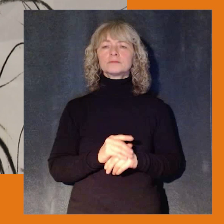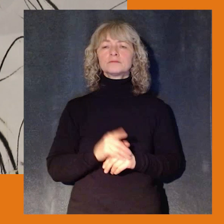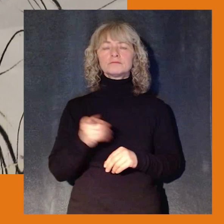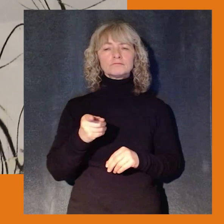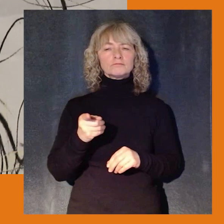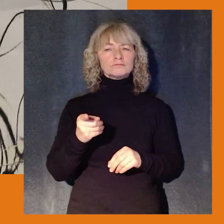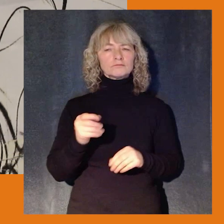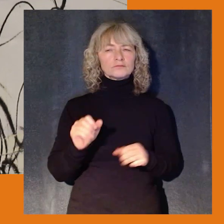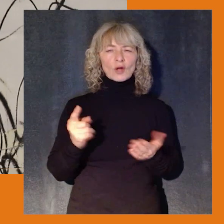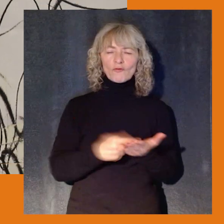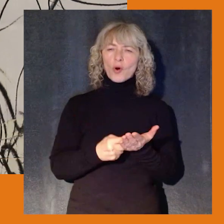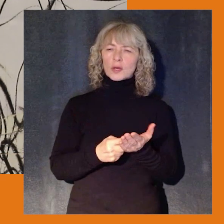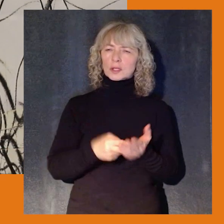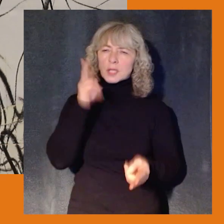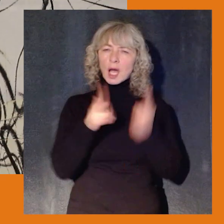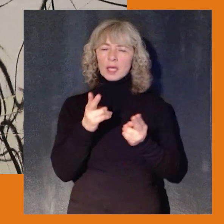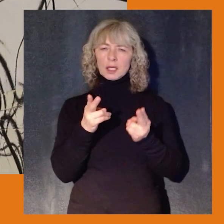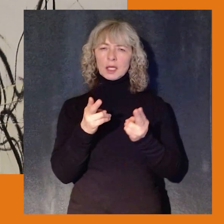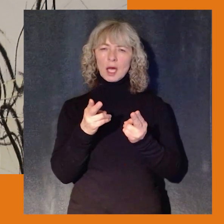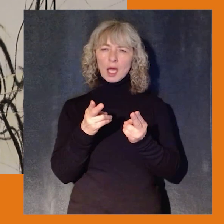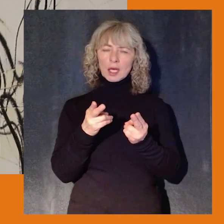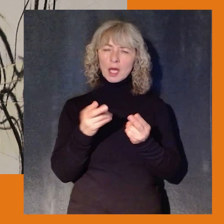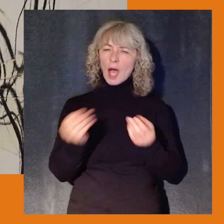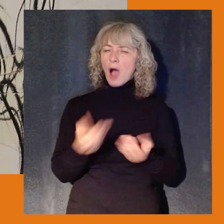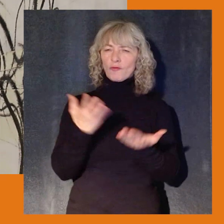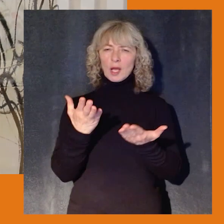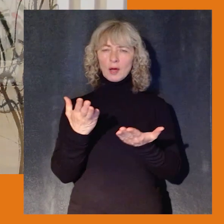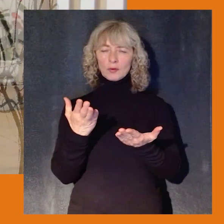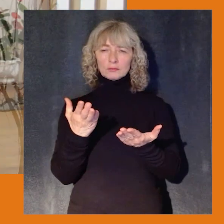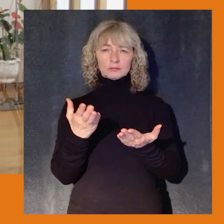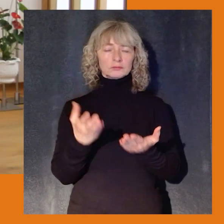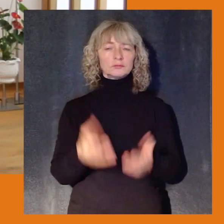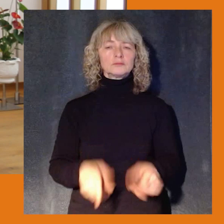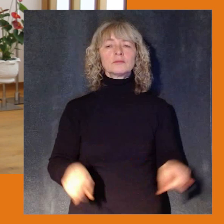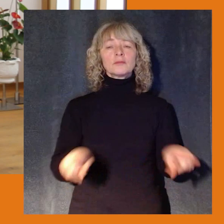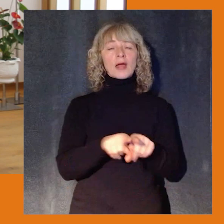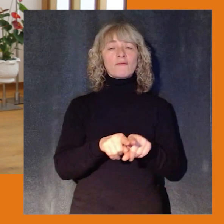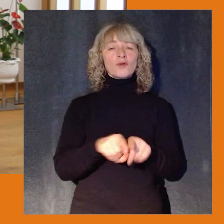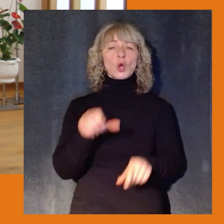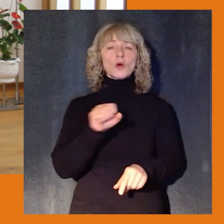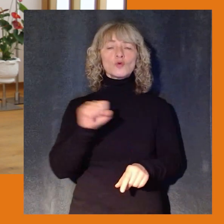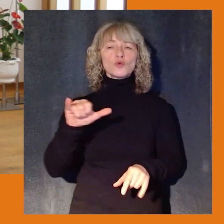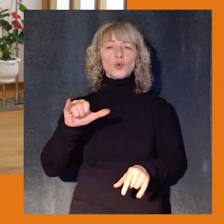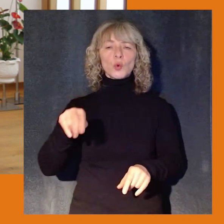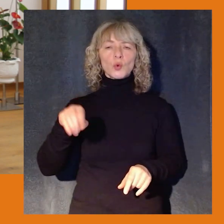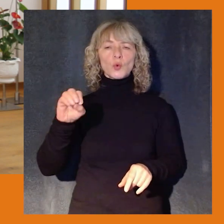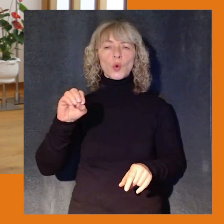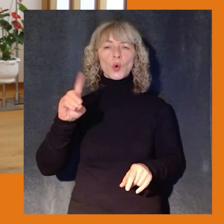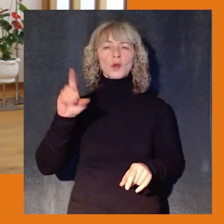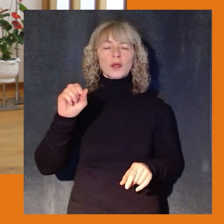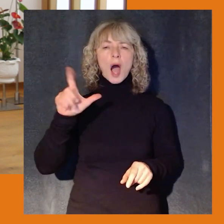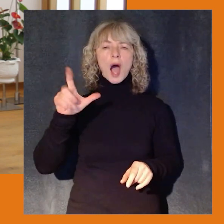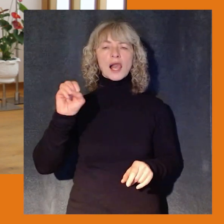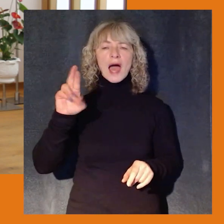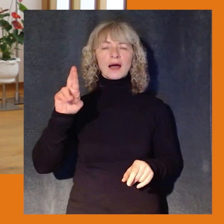Wenn wir wie beim Synodalen Weg nach den Ursachen fragen, zeigen sich deutlich die Versuchungen, denen wir